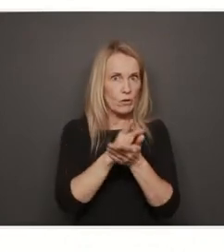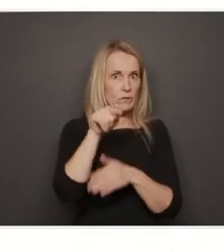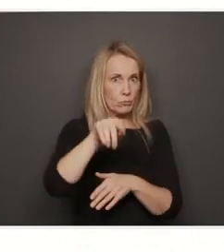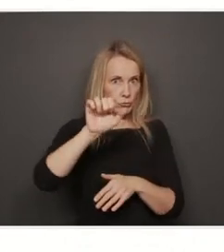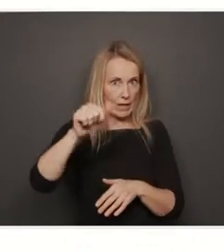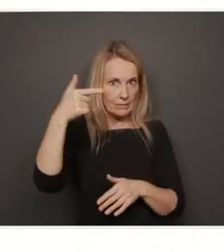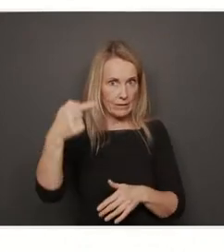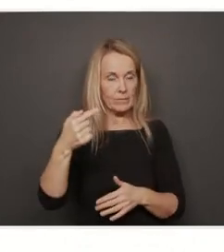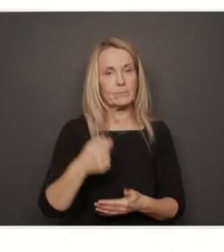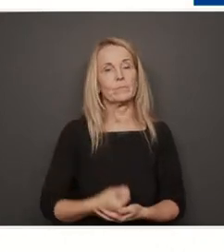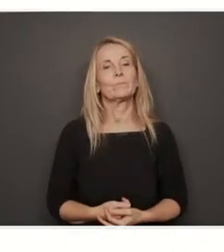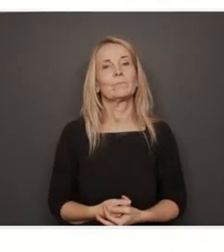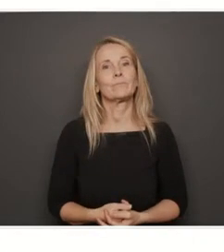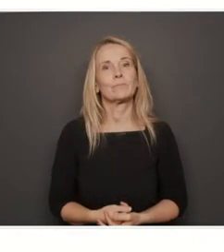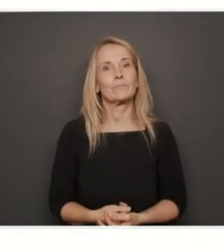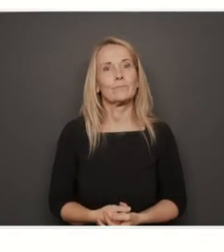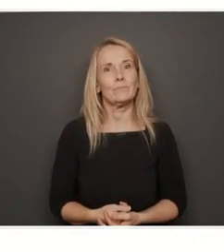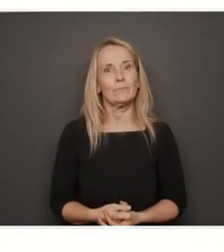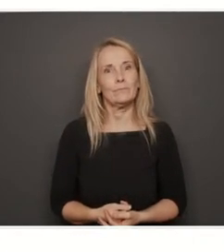www.sozialministeriumservice.at.